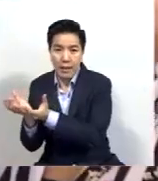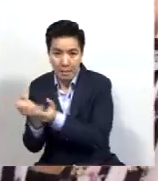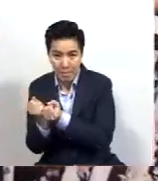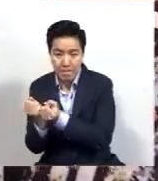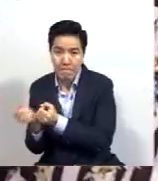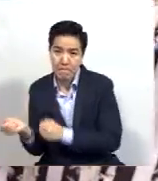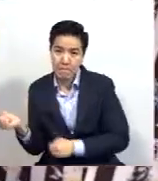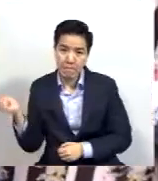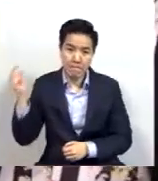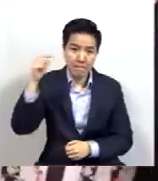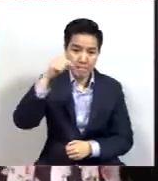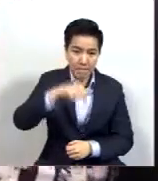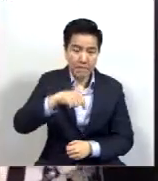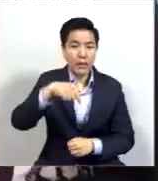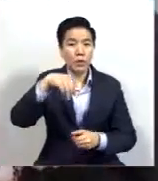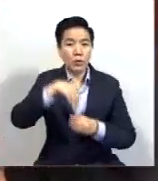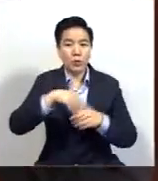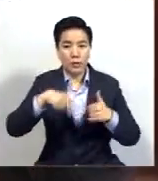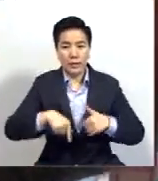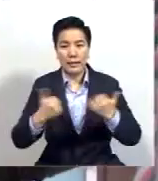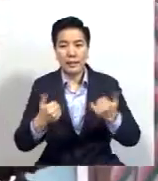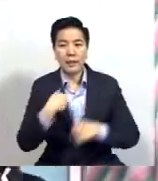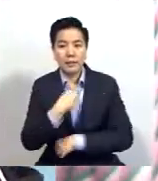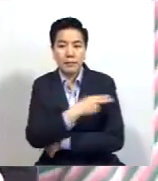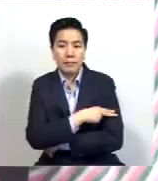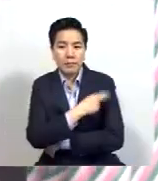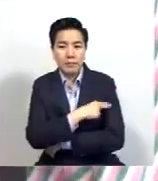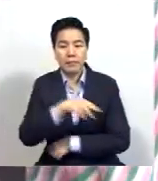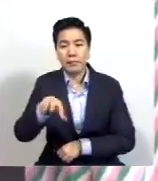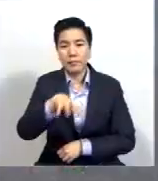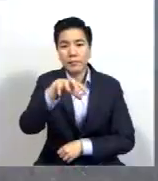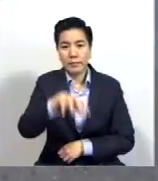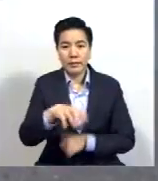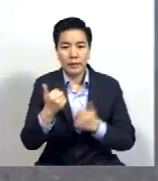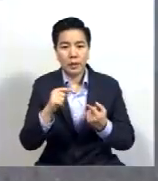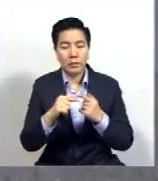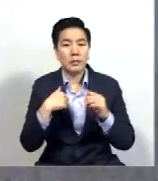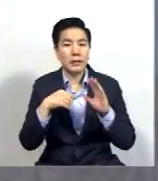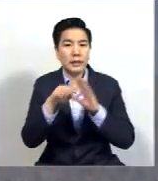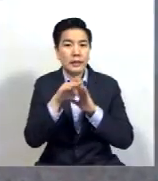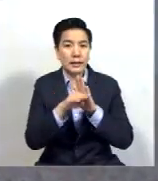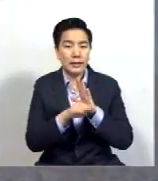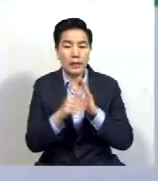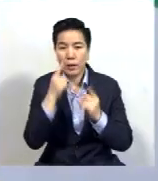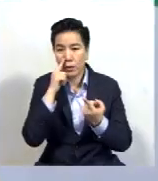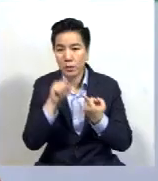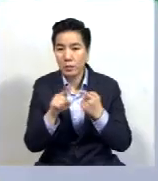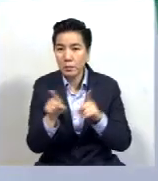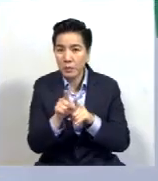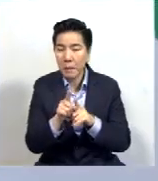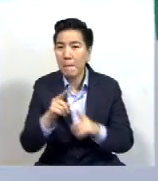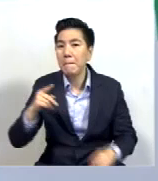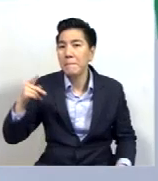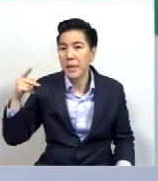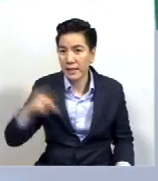นะครับแล้วก็จะนำมาสู่โรงพยาบาลสถาบันบำราศนราดูรซึ่งจะมีกระบวนการที่เป็นกระบวนที่เป็นวันพิเศ